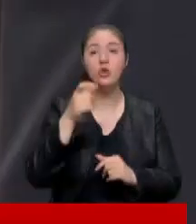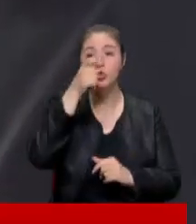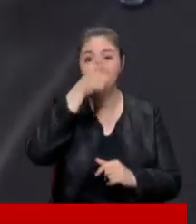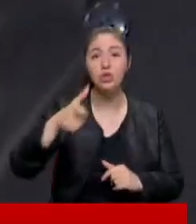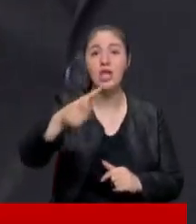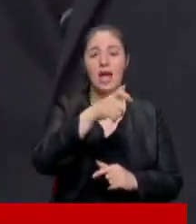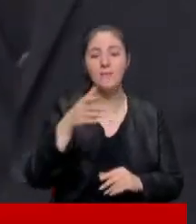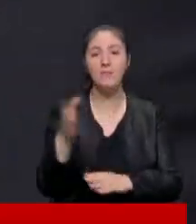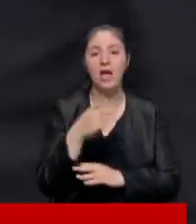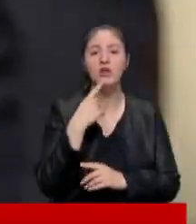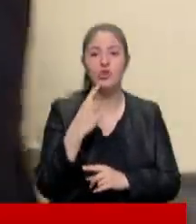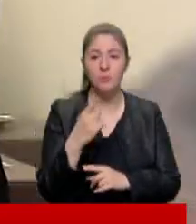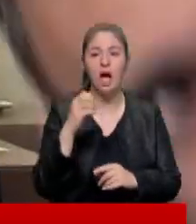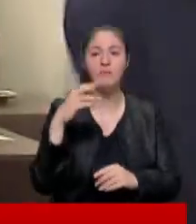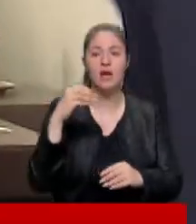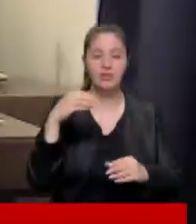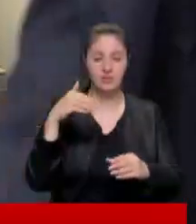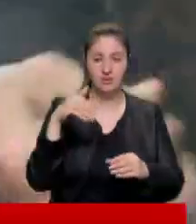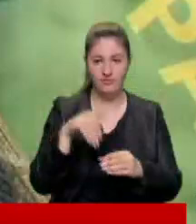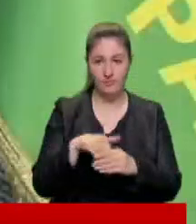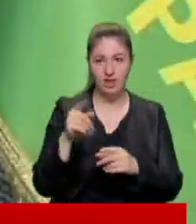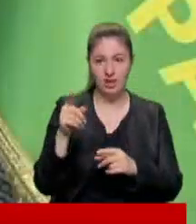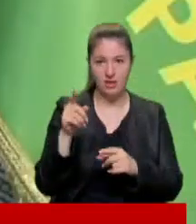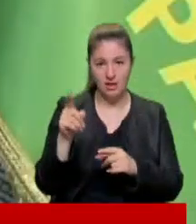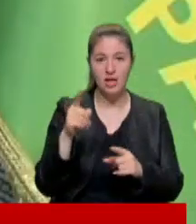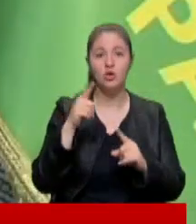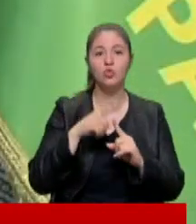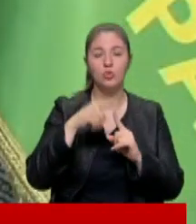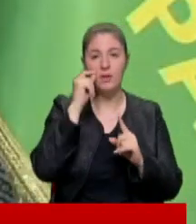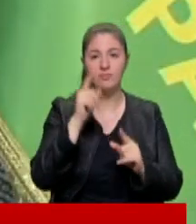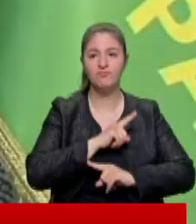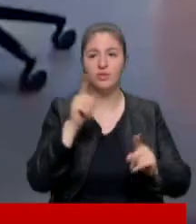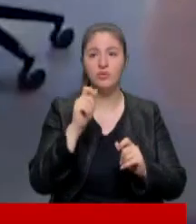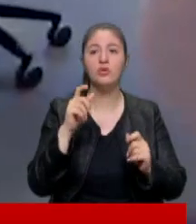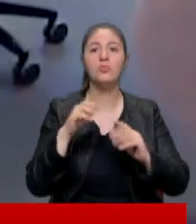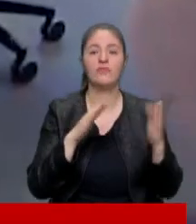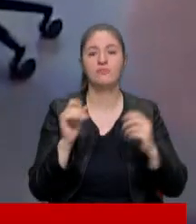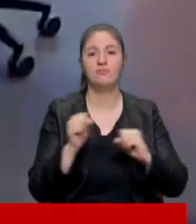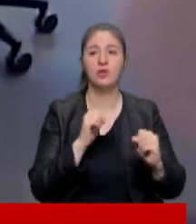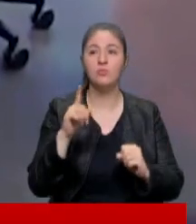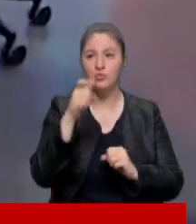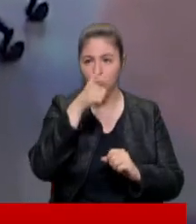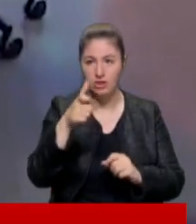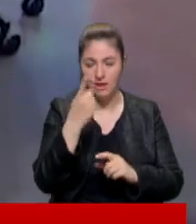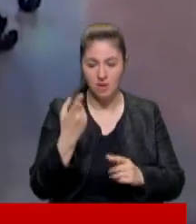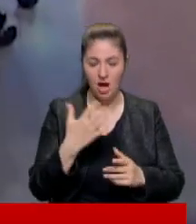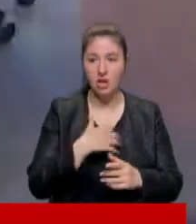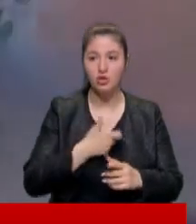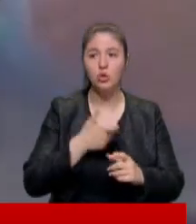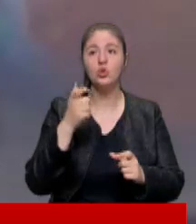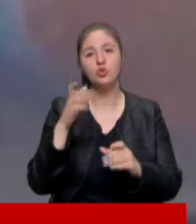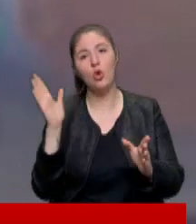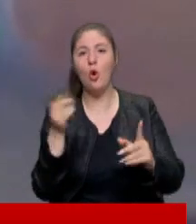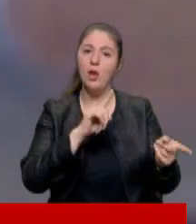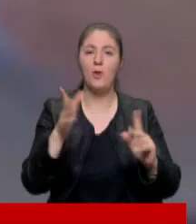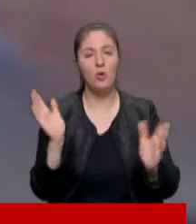bayrağı önerisine AK Parti milletvekili Tuğrul Türkeş de tepki gösterdi. Muhalefet de tepkili. Bu ülkenin bir anayasası var mı? Cunta anayasası da olsa. Evet.